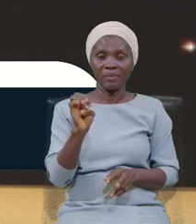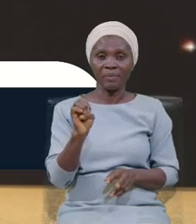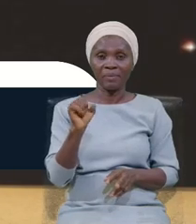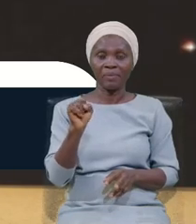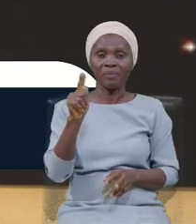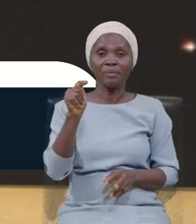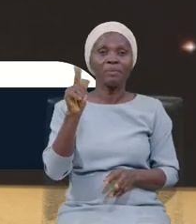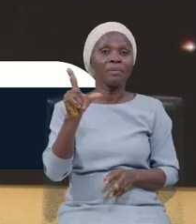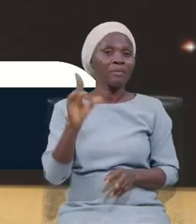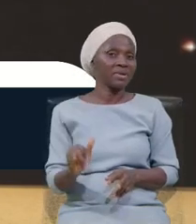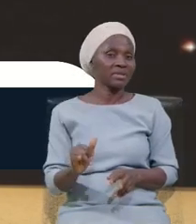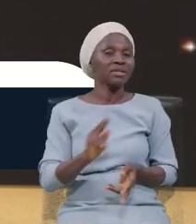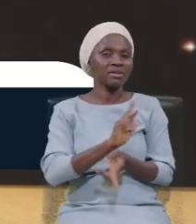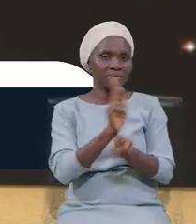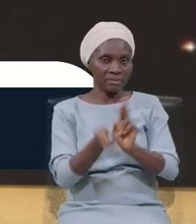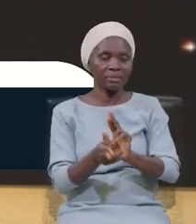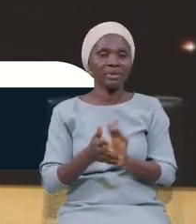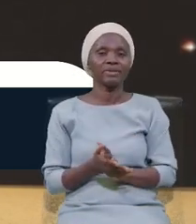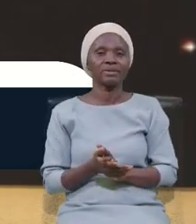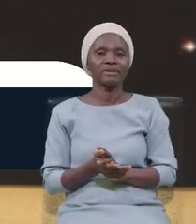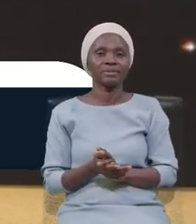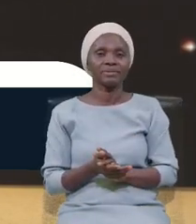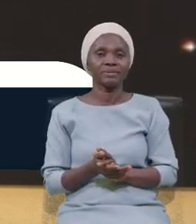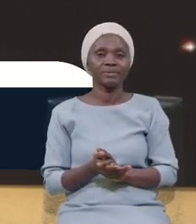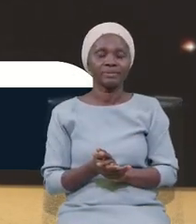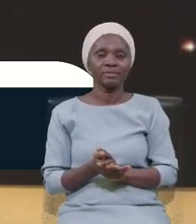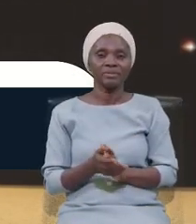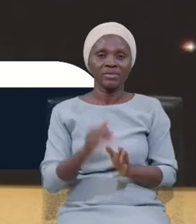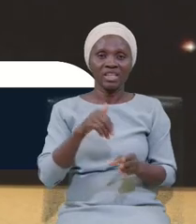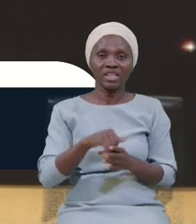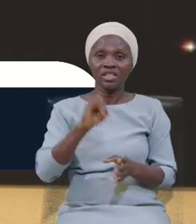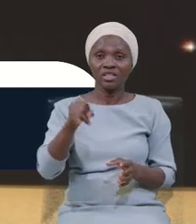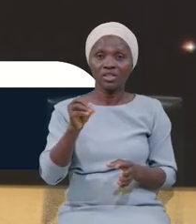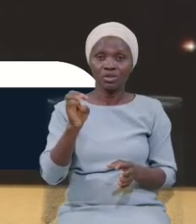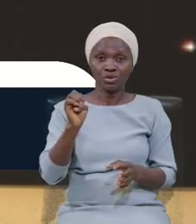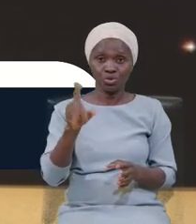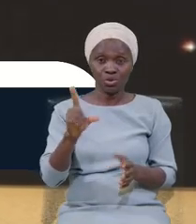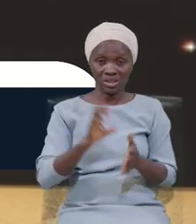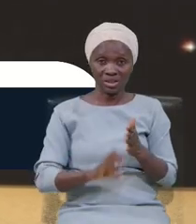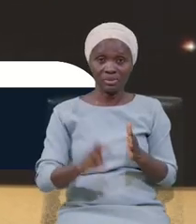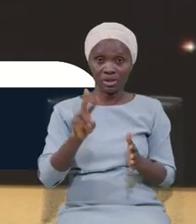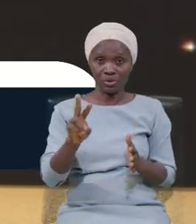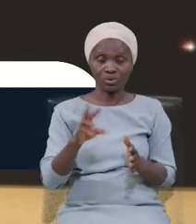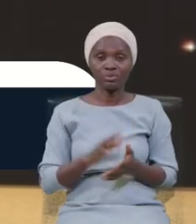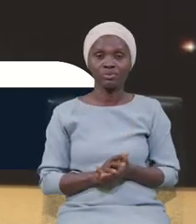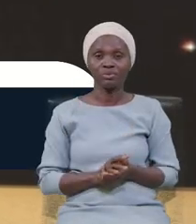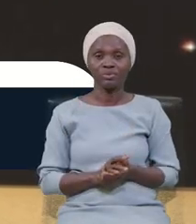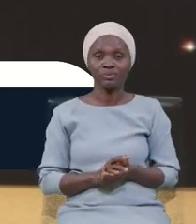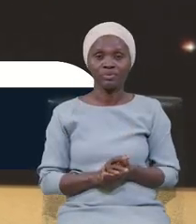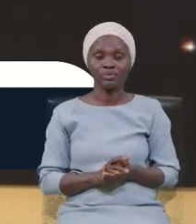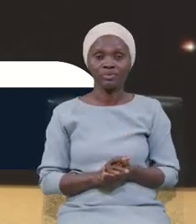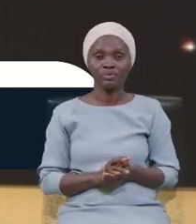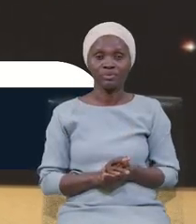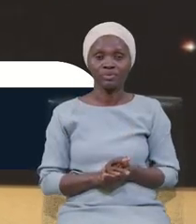sacrificateur ou la repentance sacerdotale, la repentance des sacrificateurs.